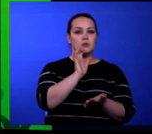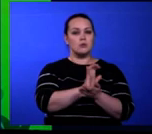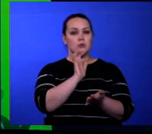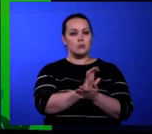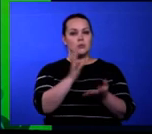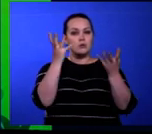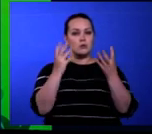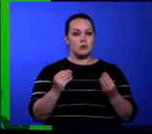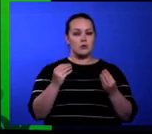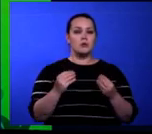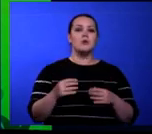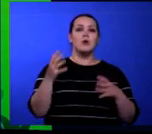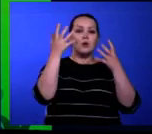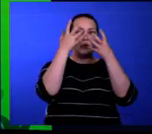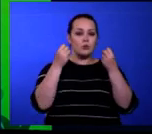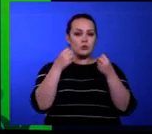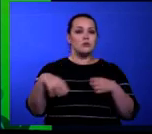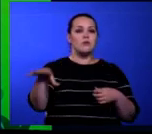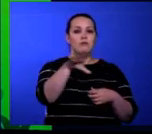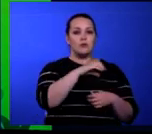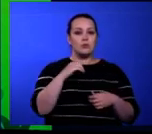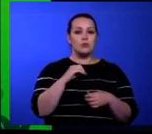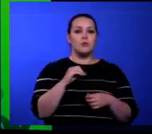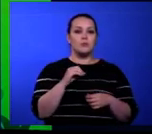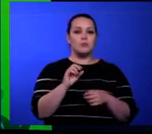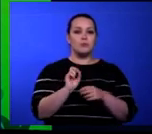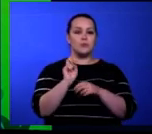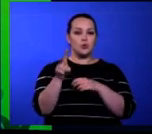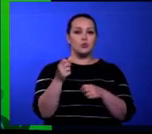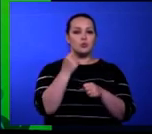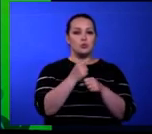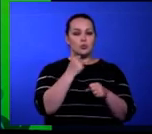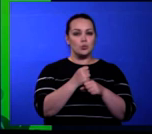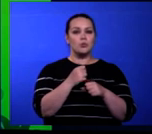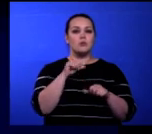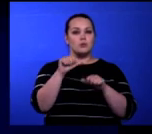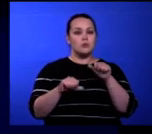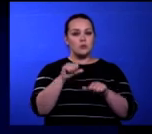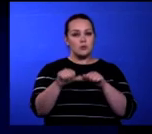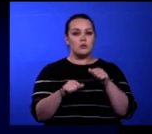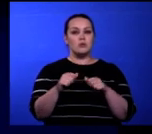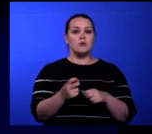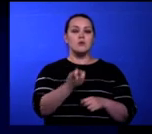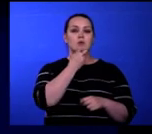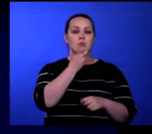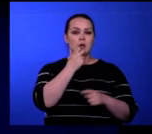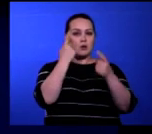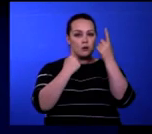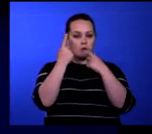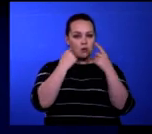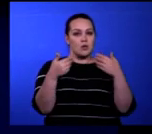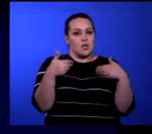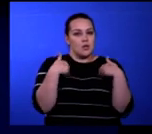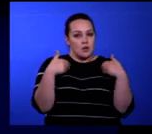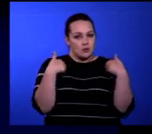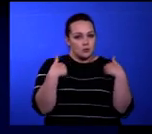все сюда, ступайте прочь, труд, безделье, смех, рыдание, здравствуйте и